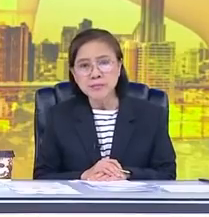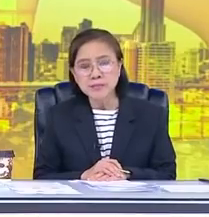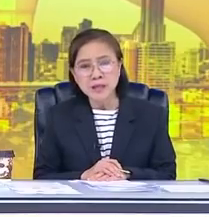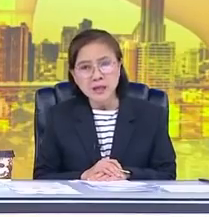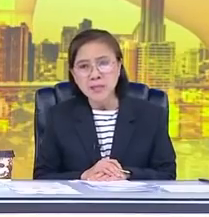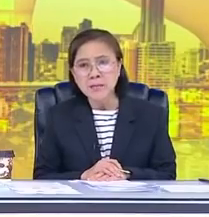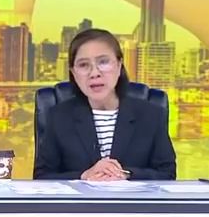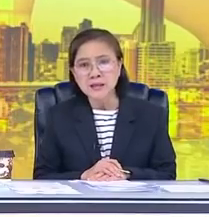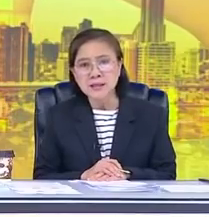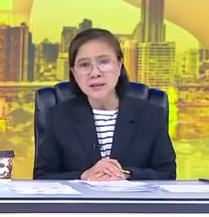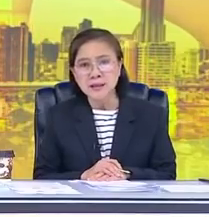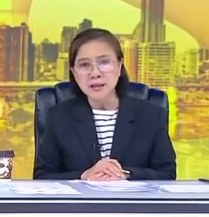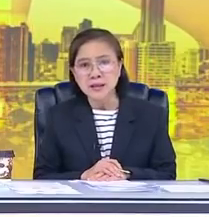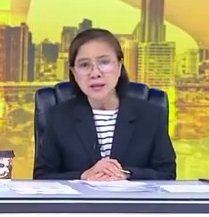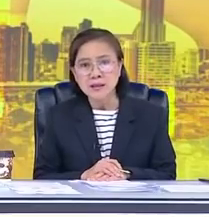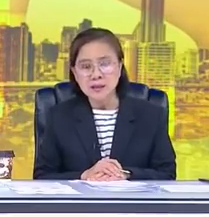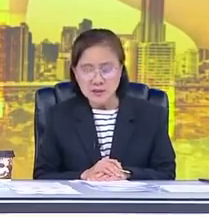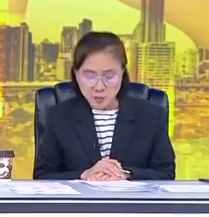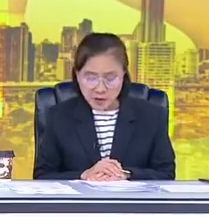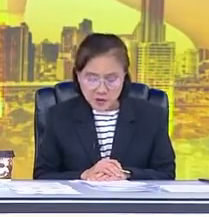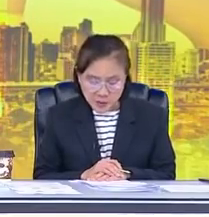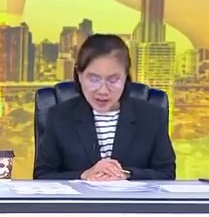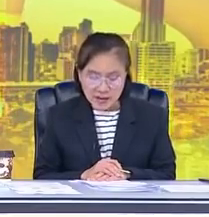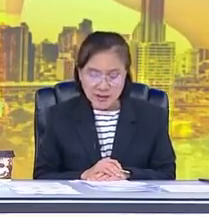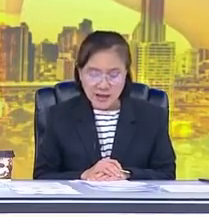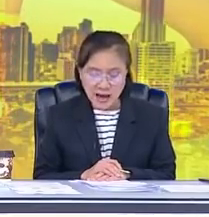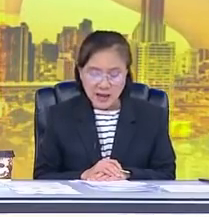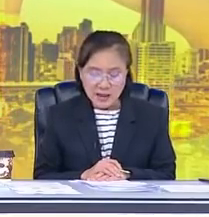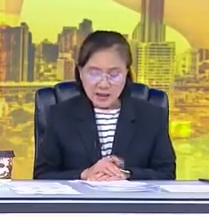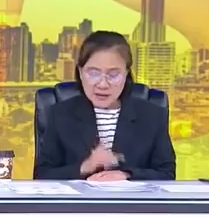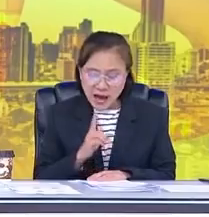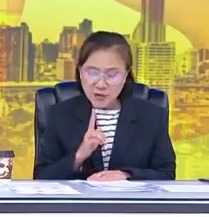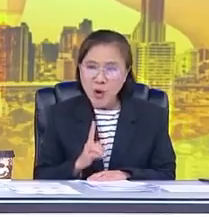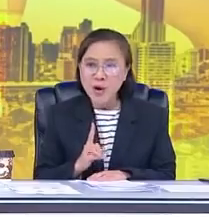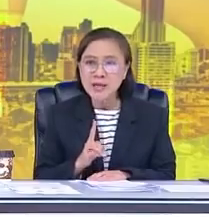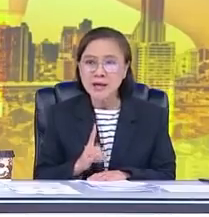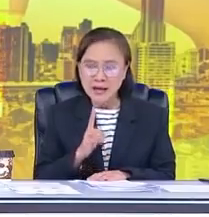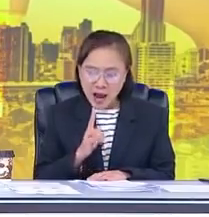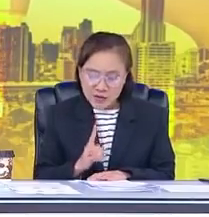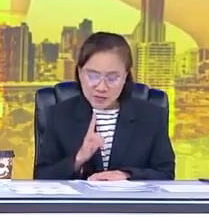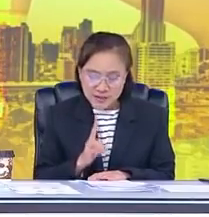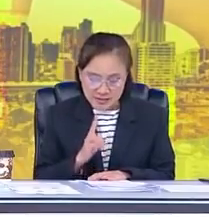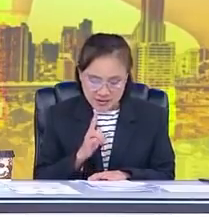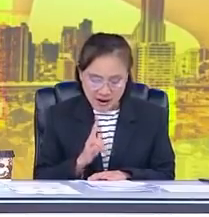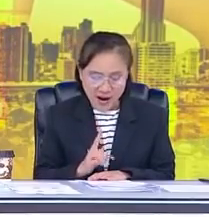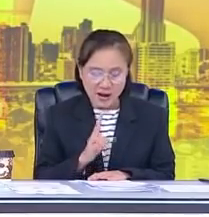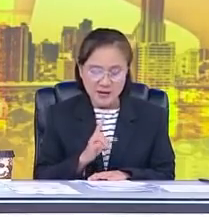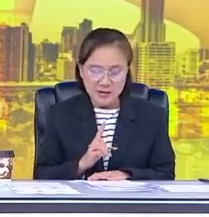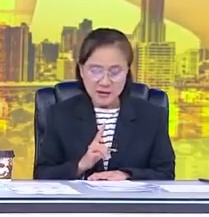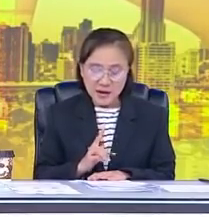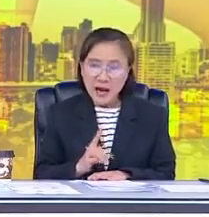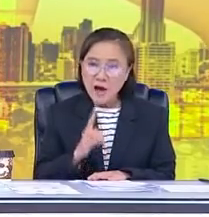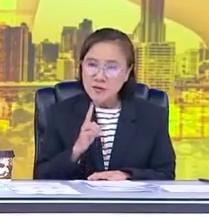Taylor Swiftเปิดอัลบั้มใหม่ที่ซิดนีย์เกิดซูเปอร์สเปรดเดอร์ค่ะอย่างน้อยเนี่ย